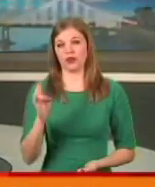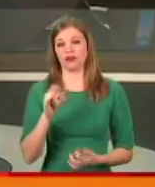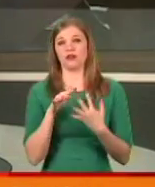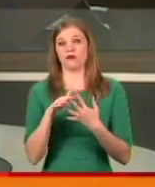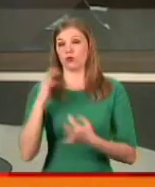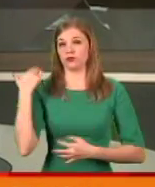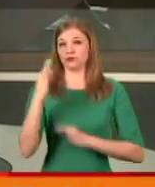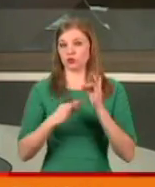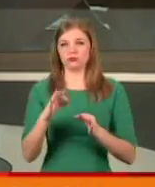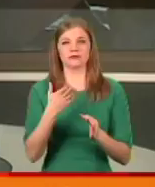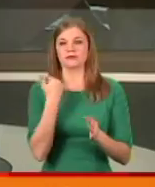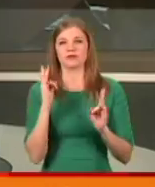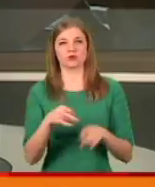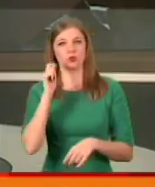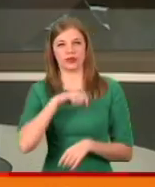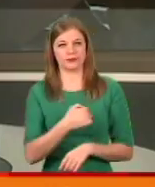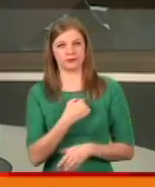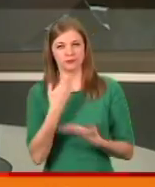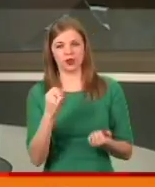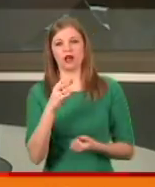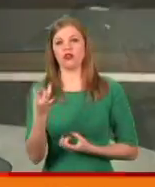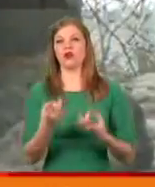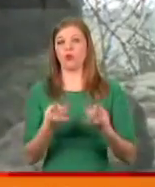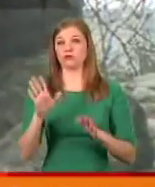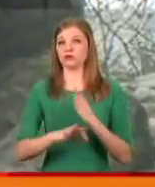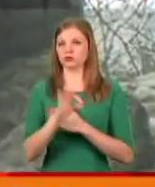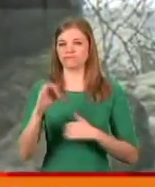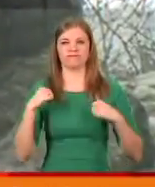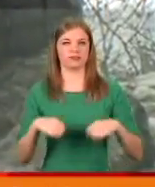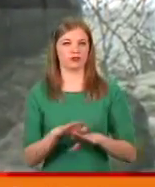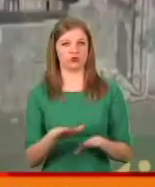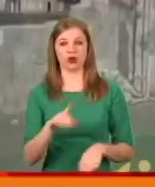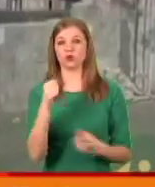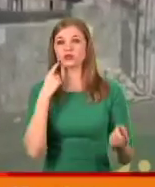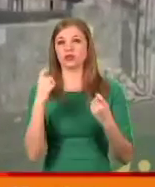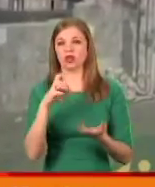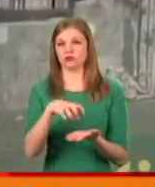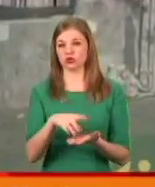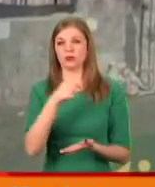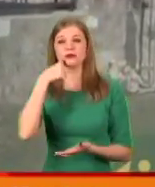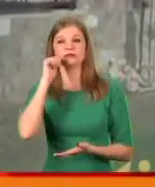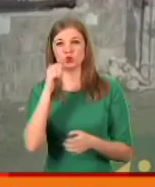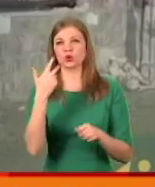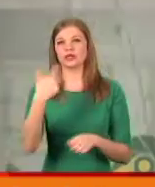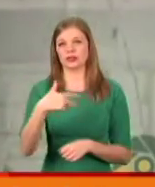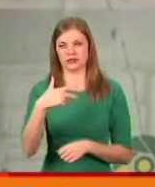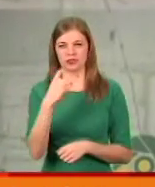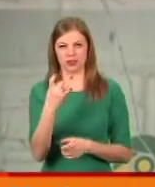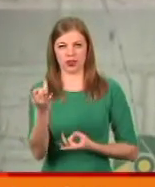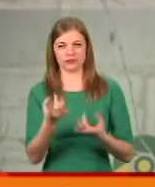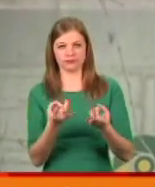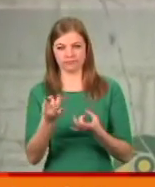На фронті минулої доби не постраждав жоден український воїн, утім обстріли на сході не вщухають. За даними штабу, вчора бойовики 30